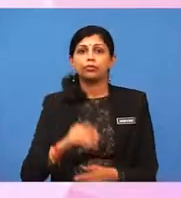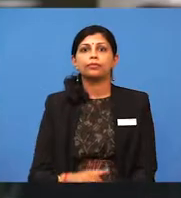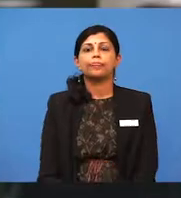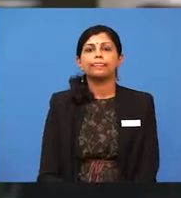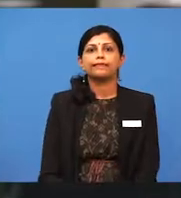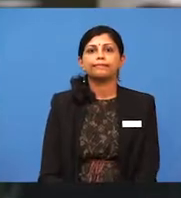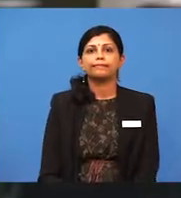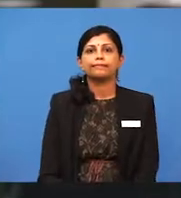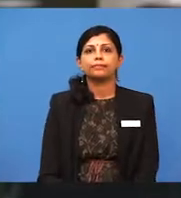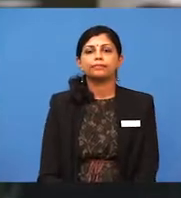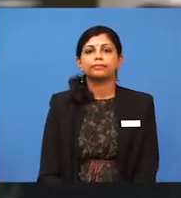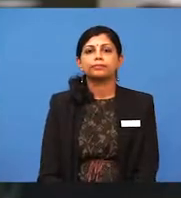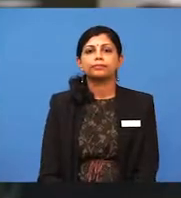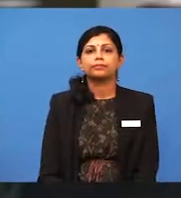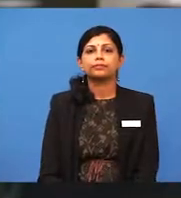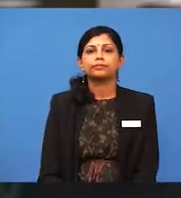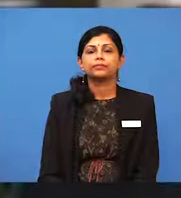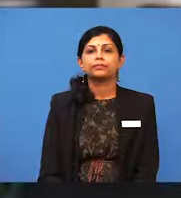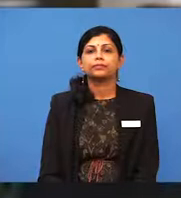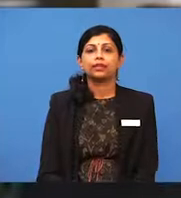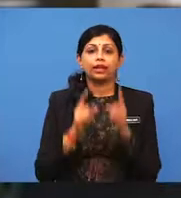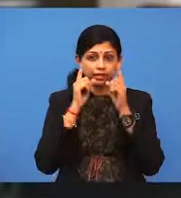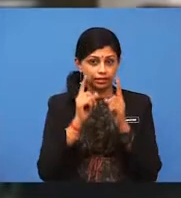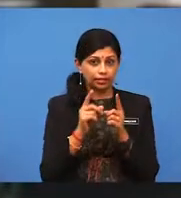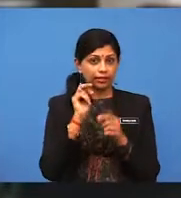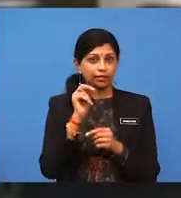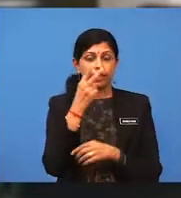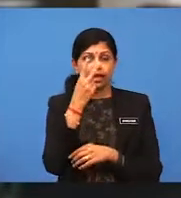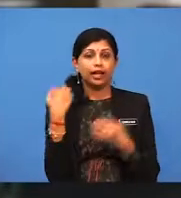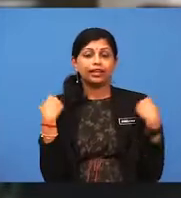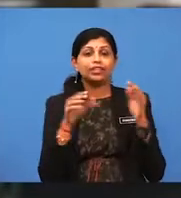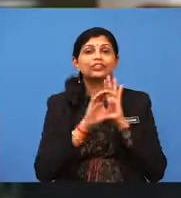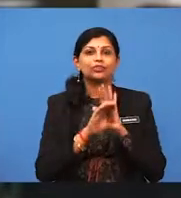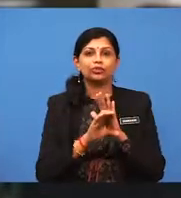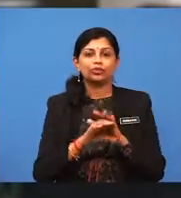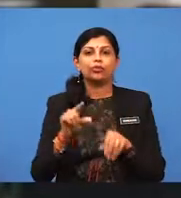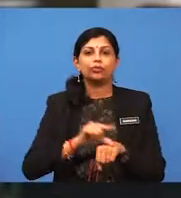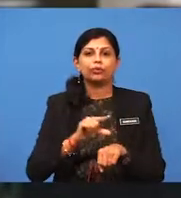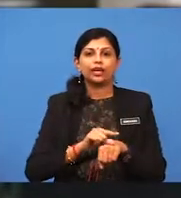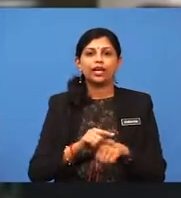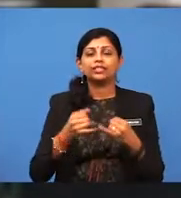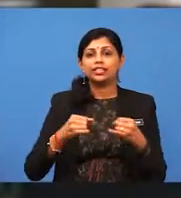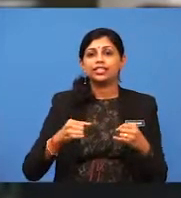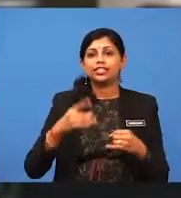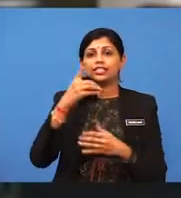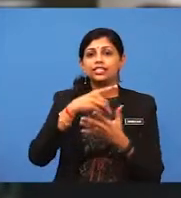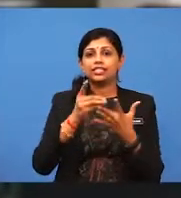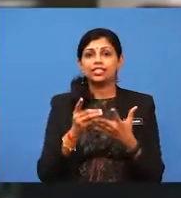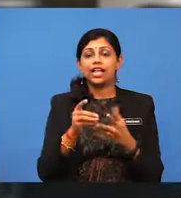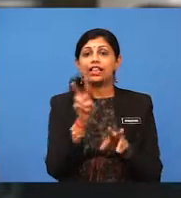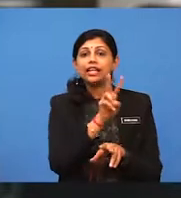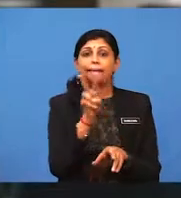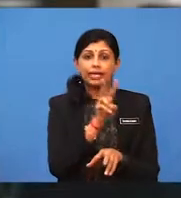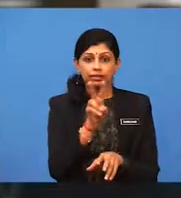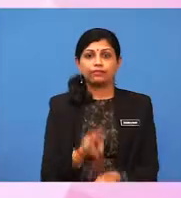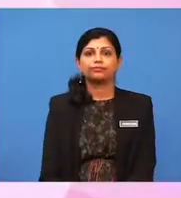89.7. Berikut adalah contoh penggunaan jenis data double dalam kod segmen bahasa pengatur caraan